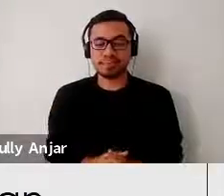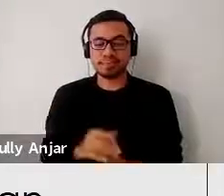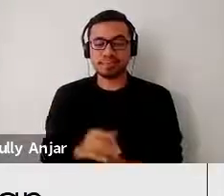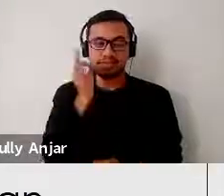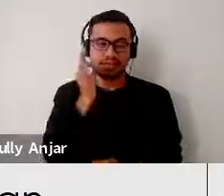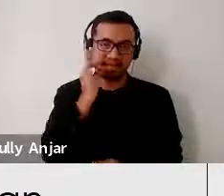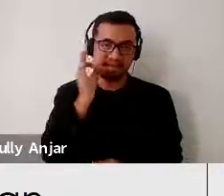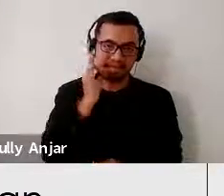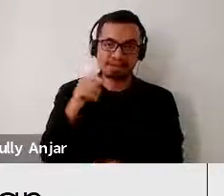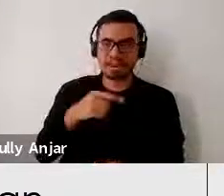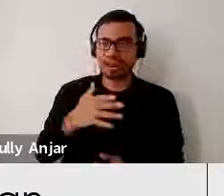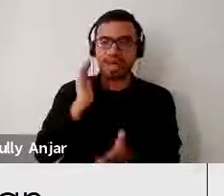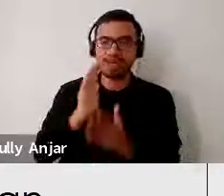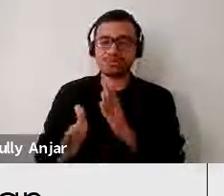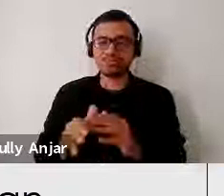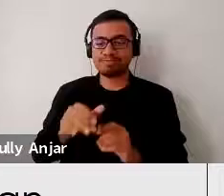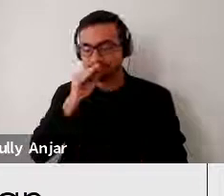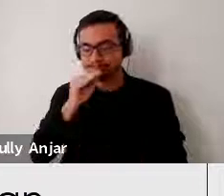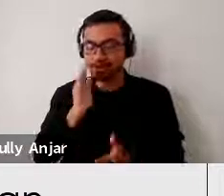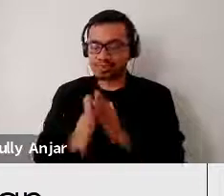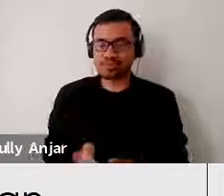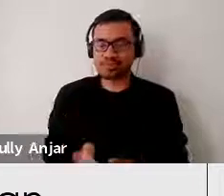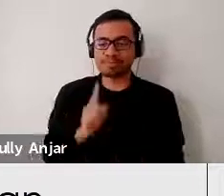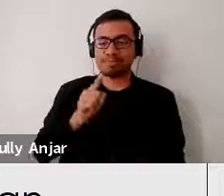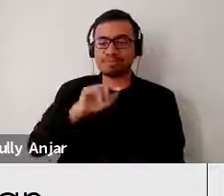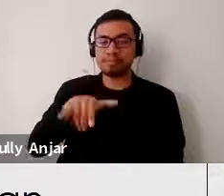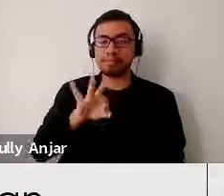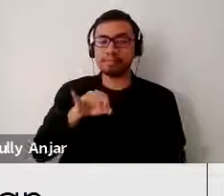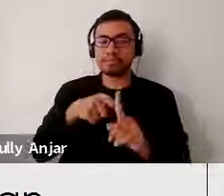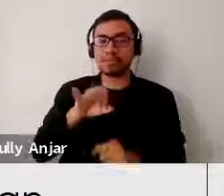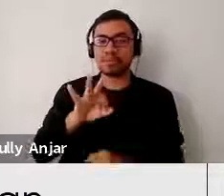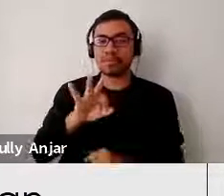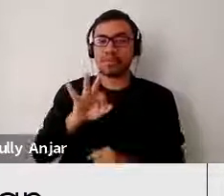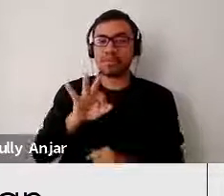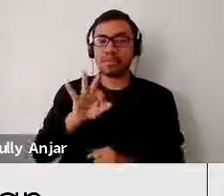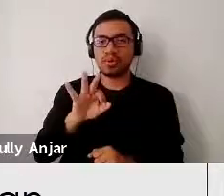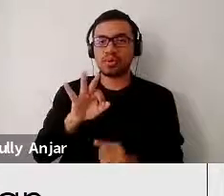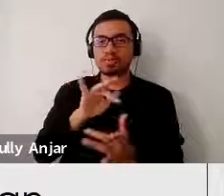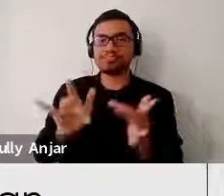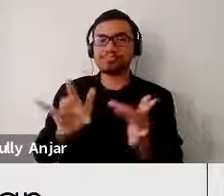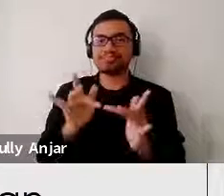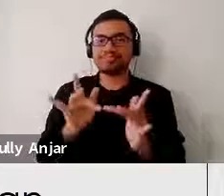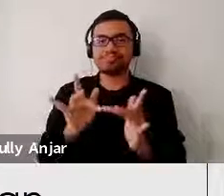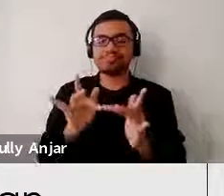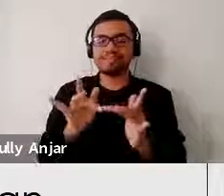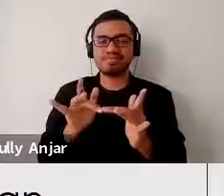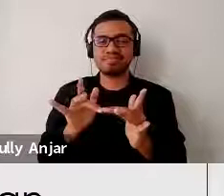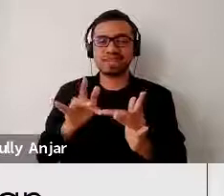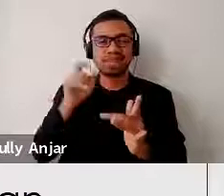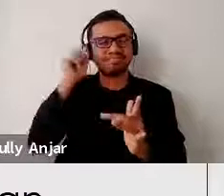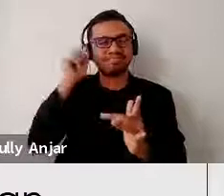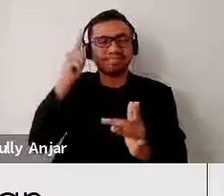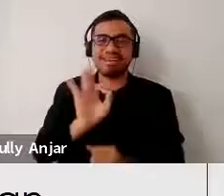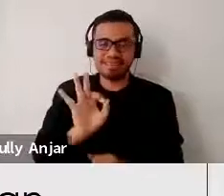ambil alih karena Pak Joko kelihatannya terputus ya, sinyalnya.